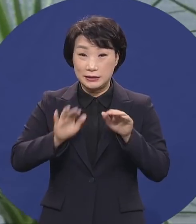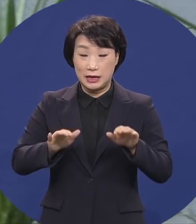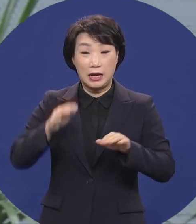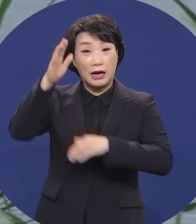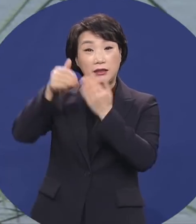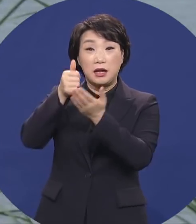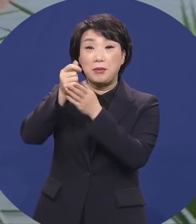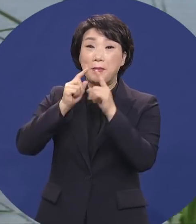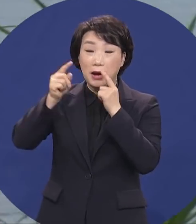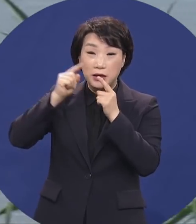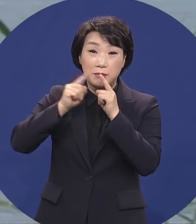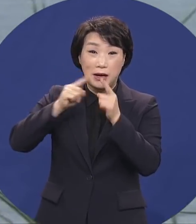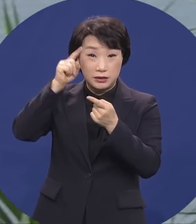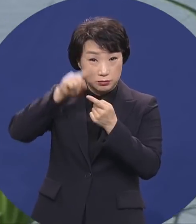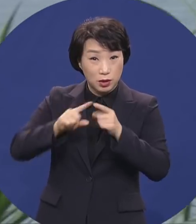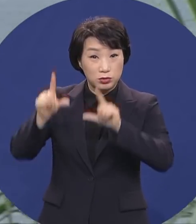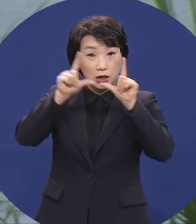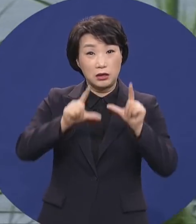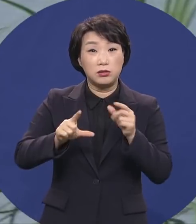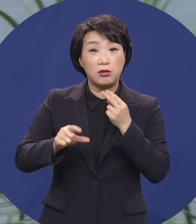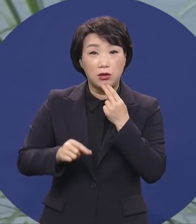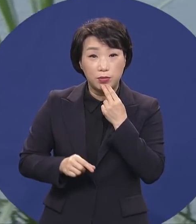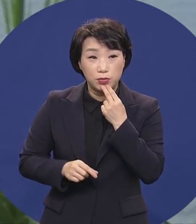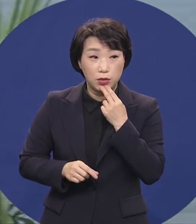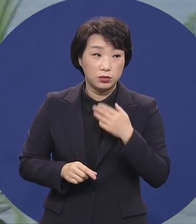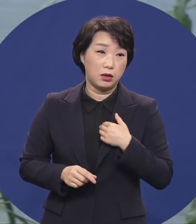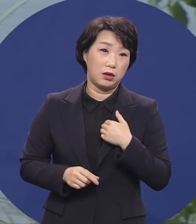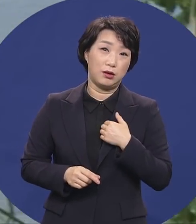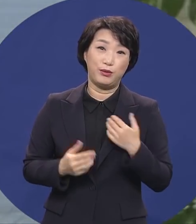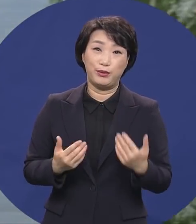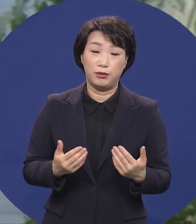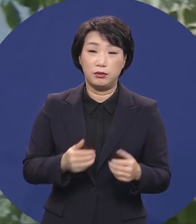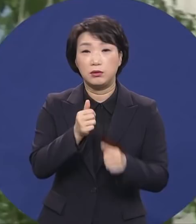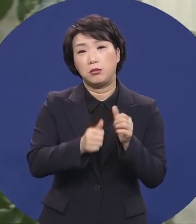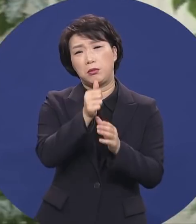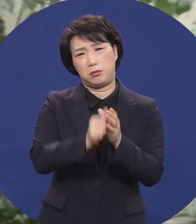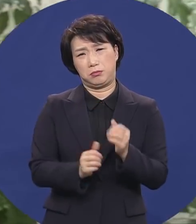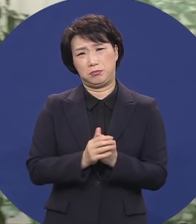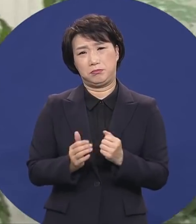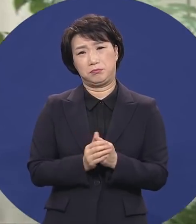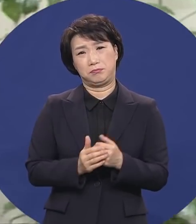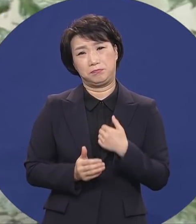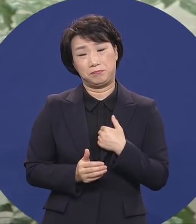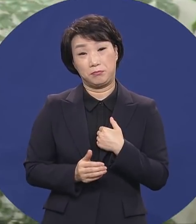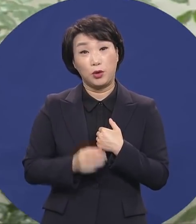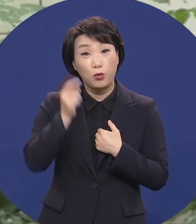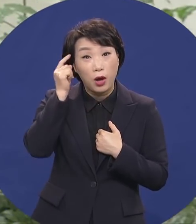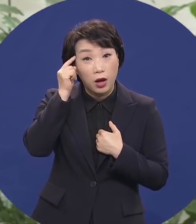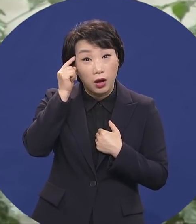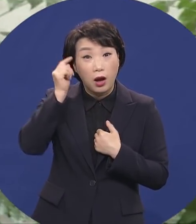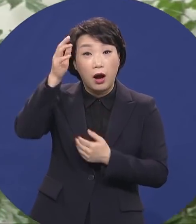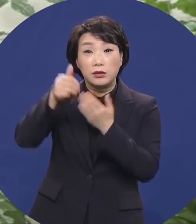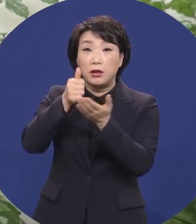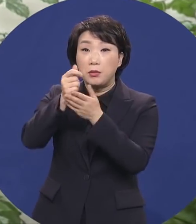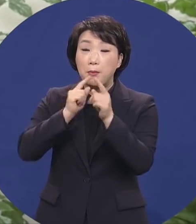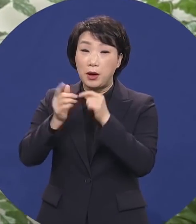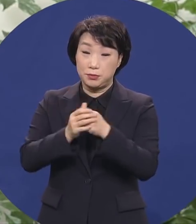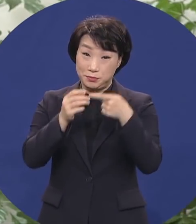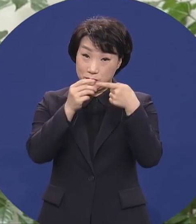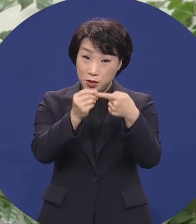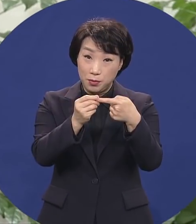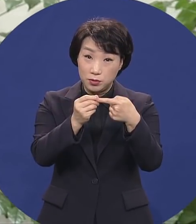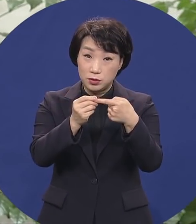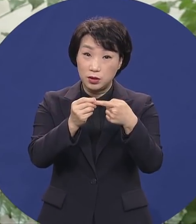하나님 말씀대로 못 살았어. 시험 들어서 그래. 왜? 하나님 말씀을 첫